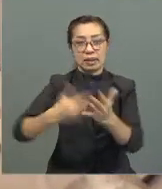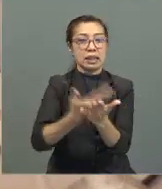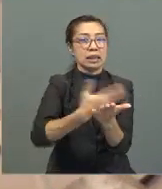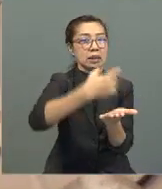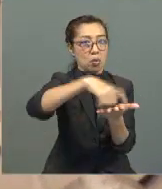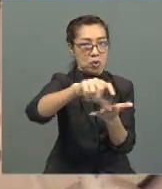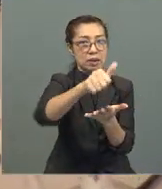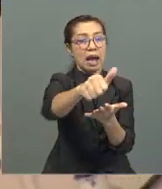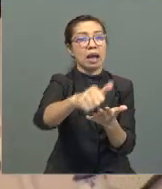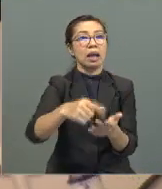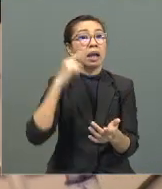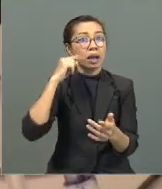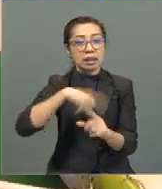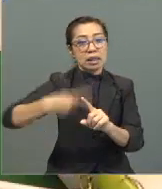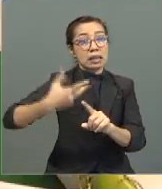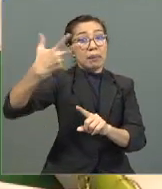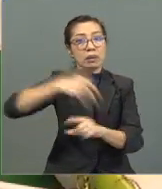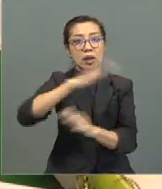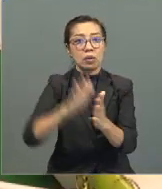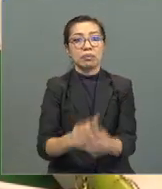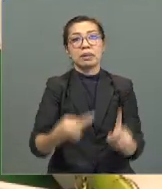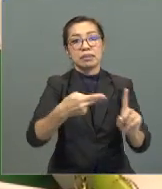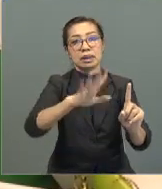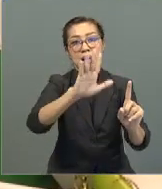ตัวยาวประมาณสิ้นเดือนกรกฎาคมก็จะได้รับ 3เดือนรวม 15,000